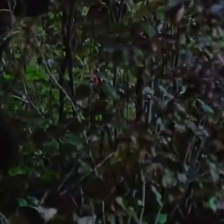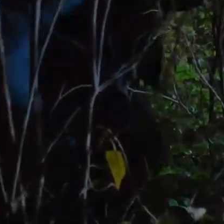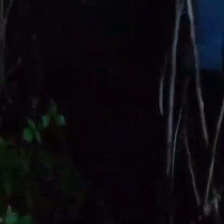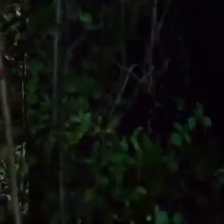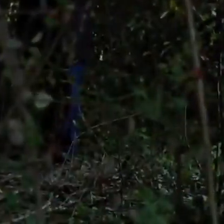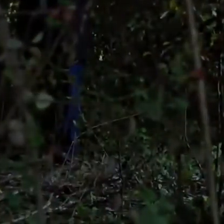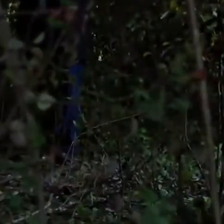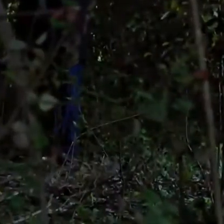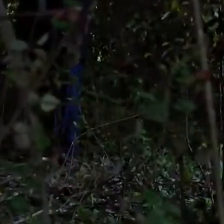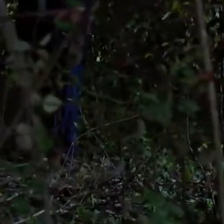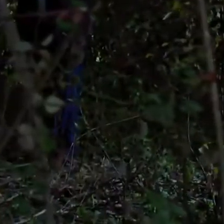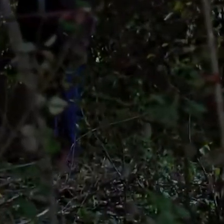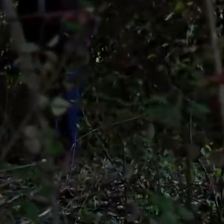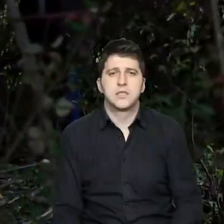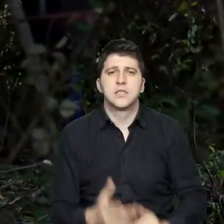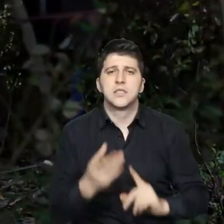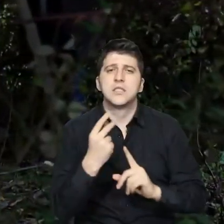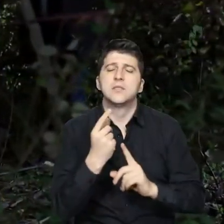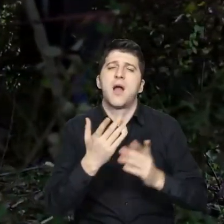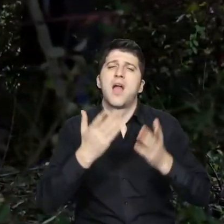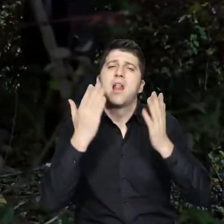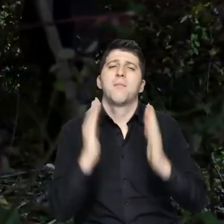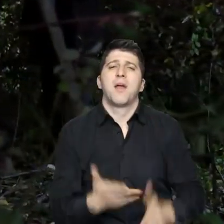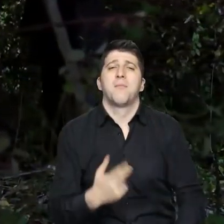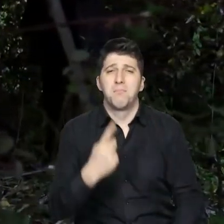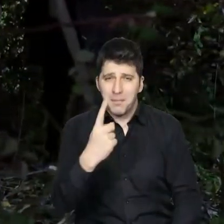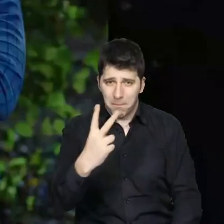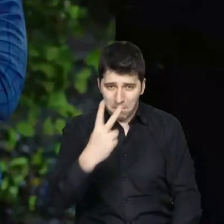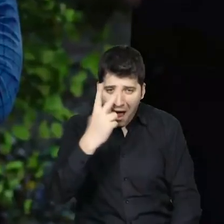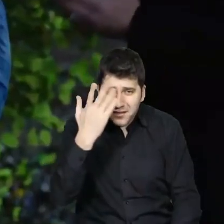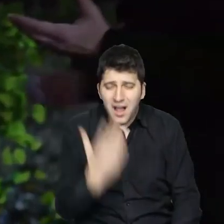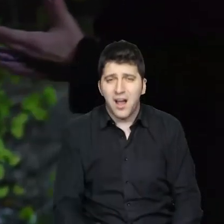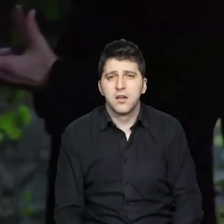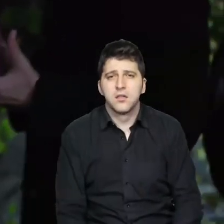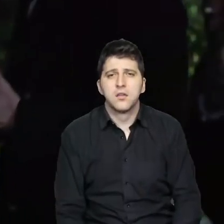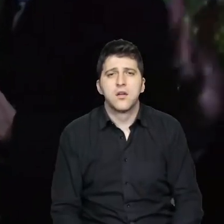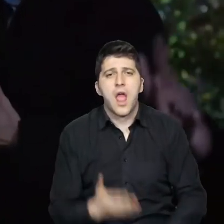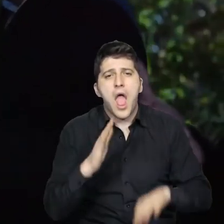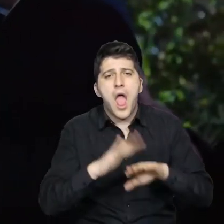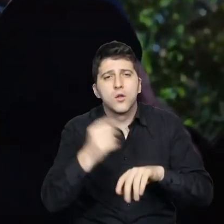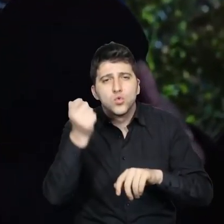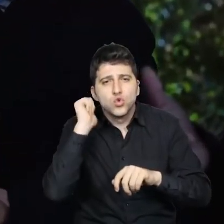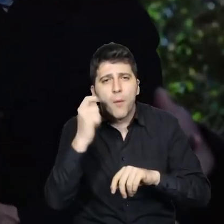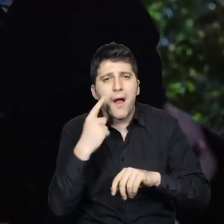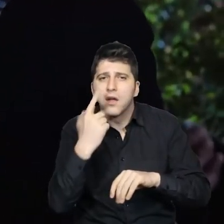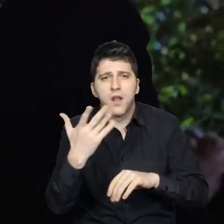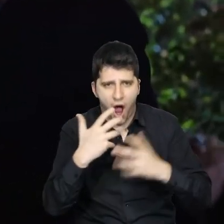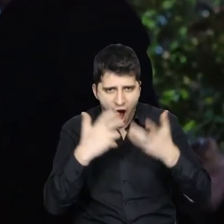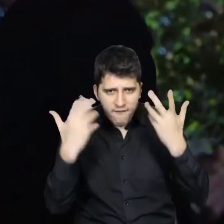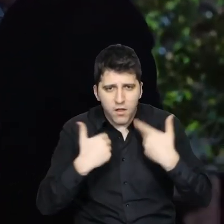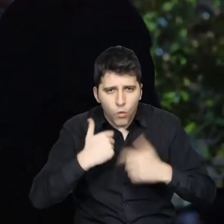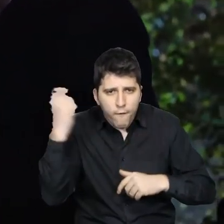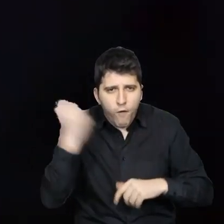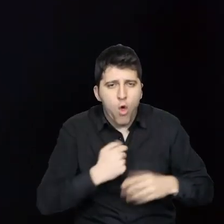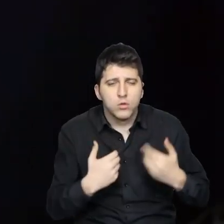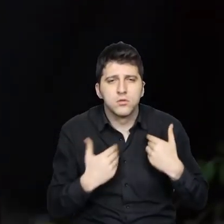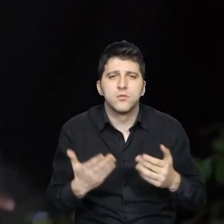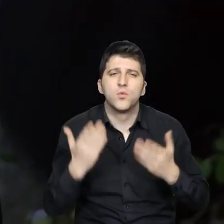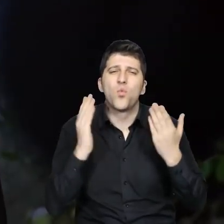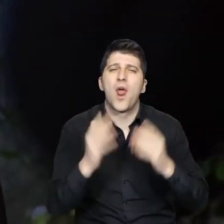Bir süre sonra. İsmail be, insan bir bakar ya. Ulan elinde sopayla davara mı vuruyorsun? Ulan